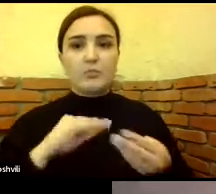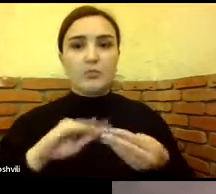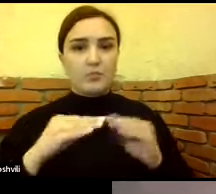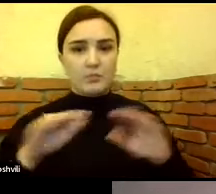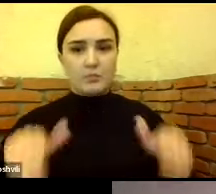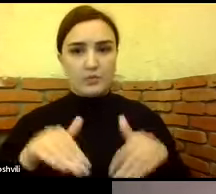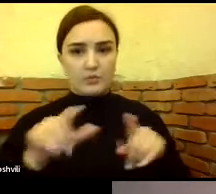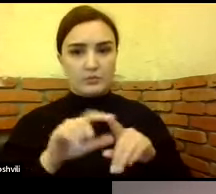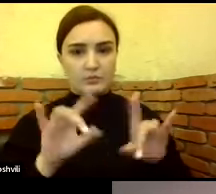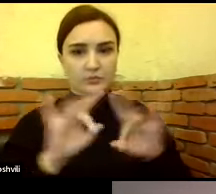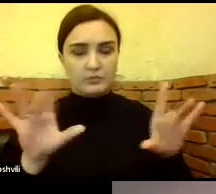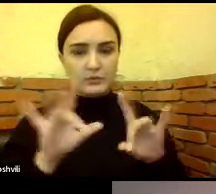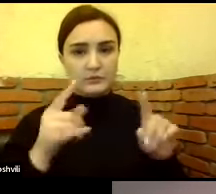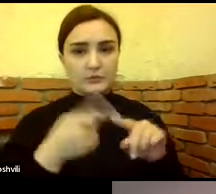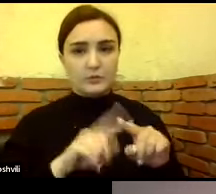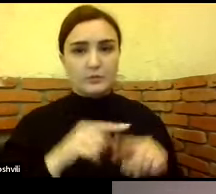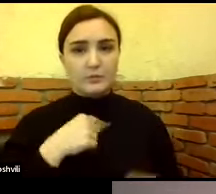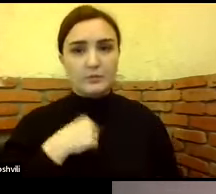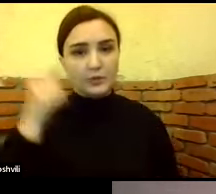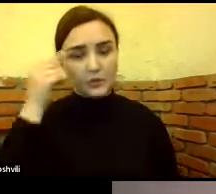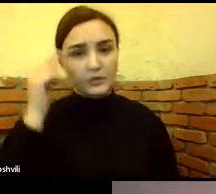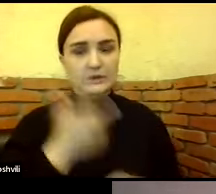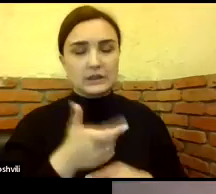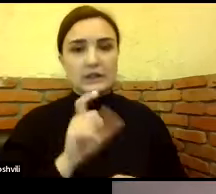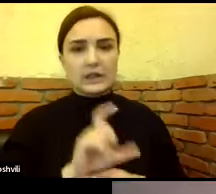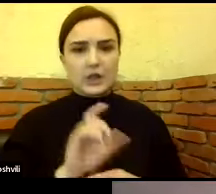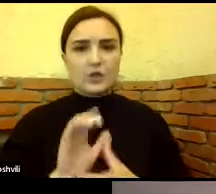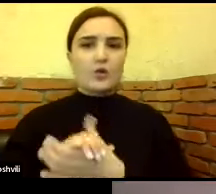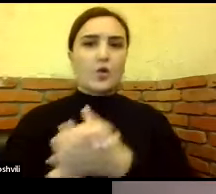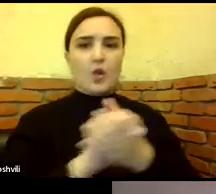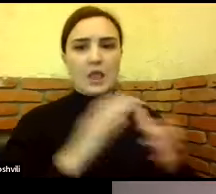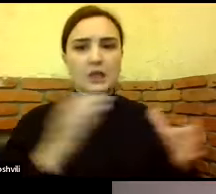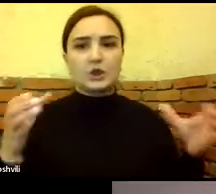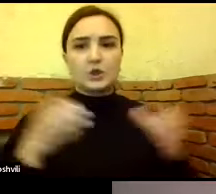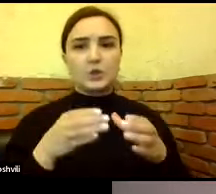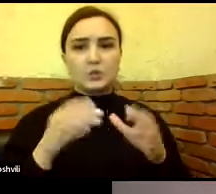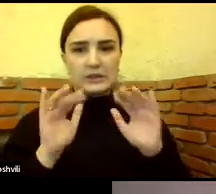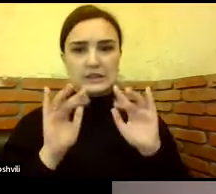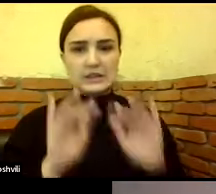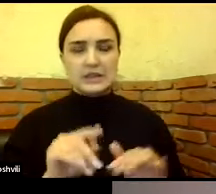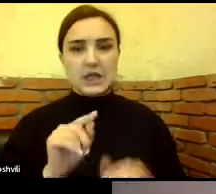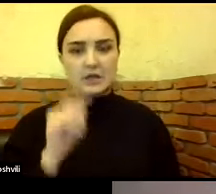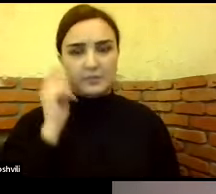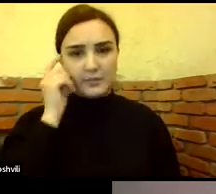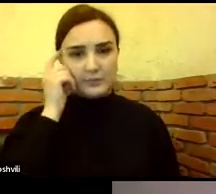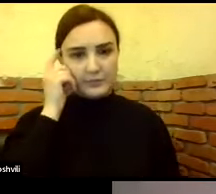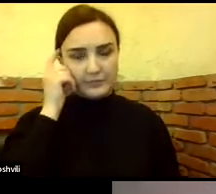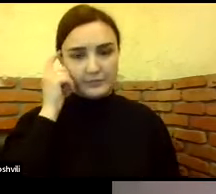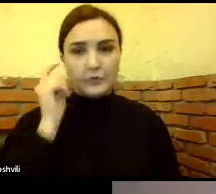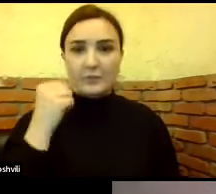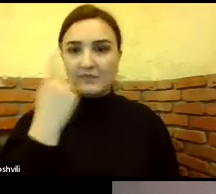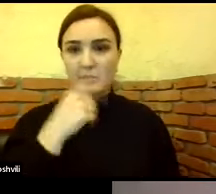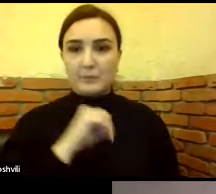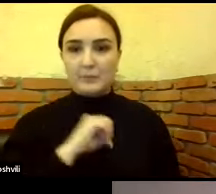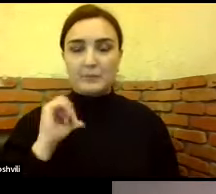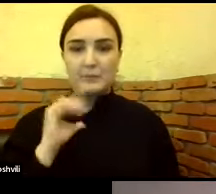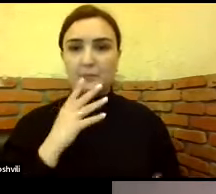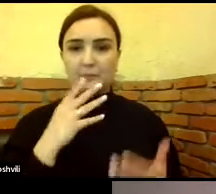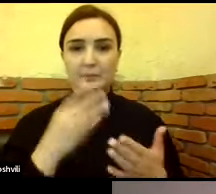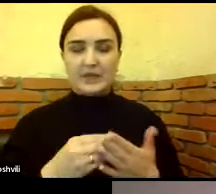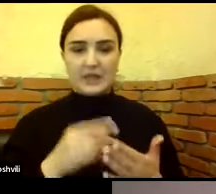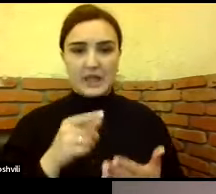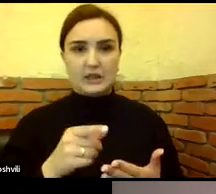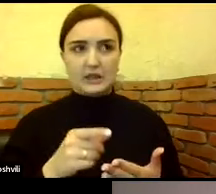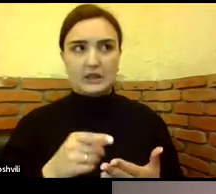რომ მგონია, რომ ეს არის ძალიან კოლექტიური საქმე, რომელიც არ დაიყვანება იმამდე, რომ ეს არის ჩემი პირადი რაღაცა პრივატული,